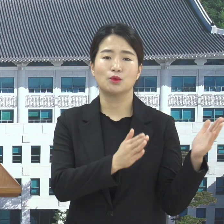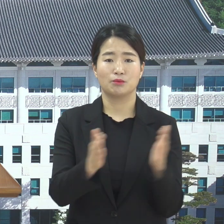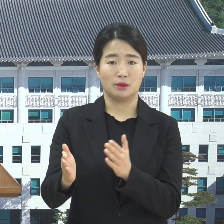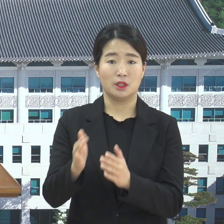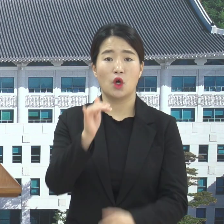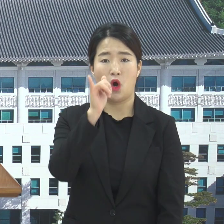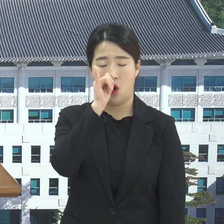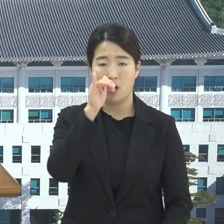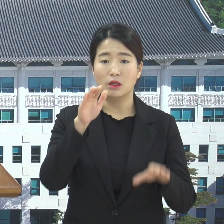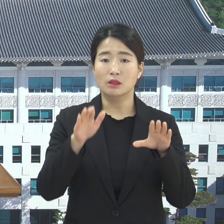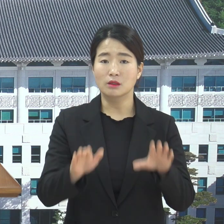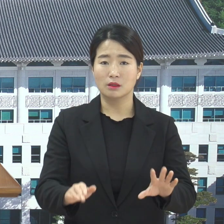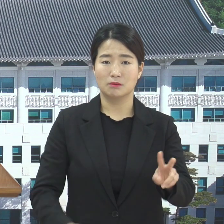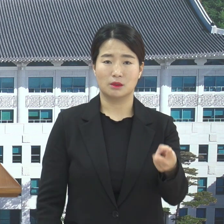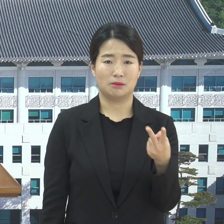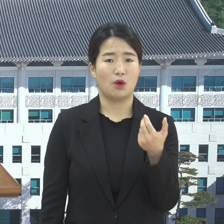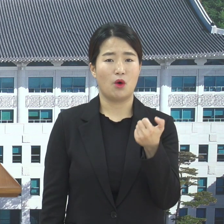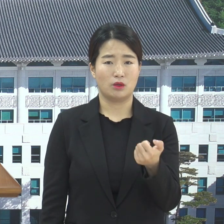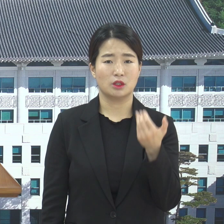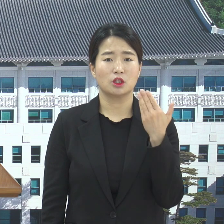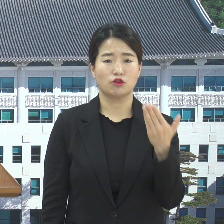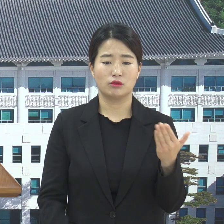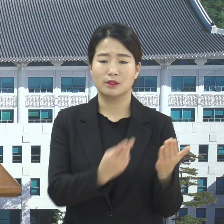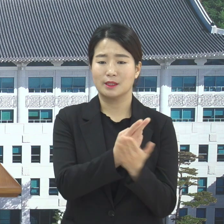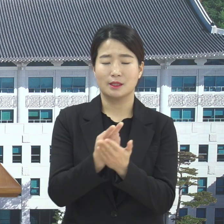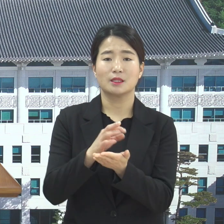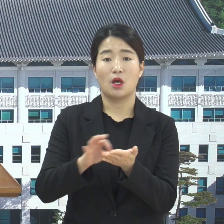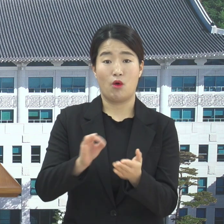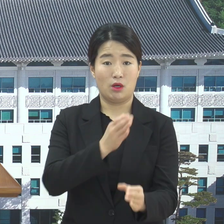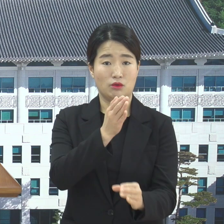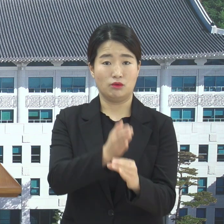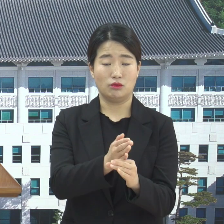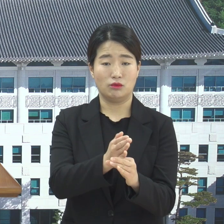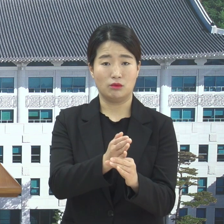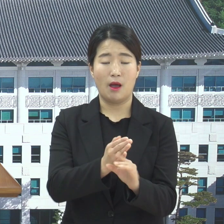준비되어 현재 259실이 사용되고 있고